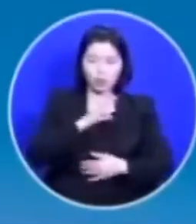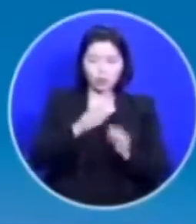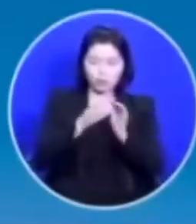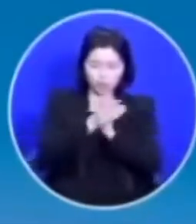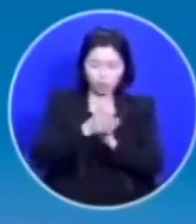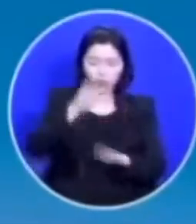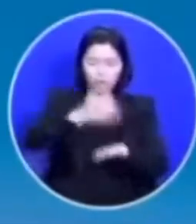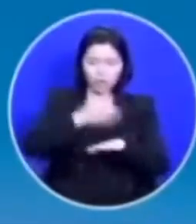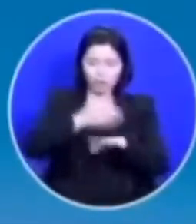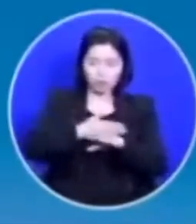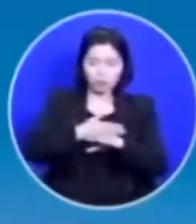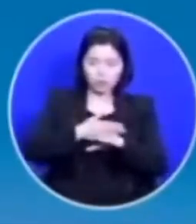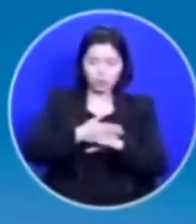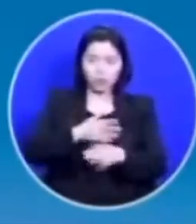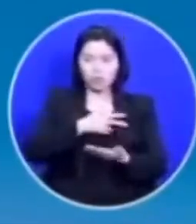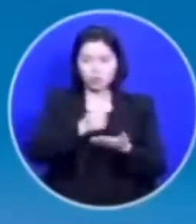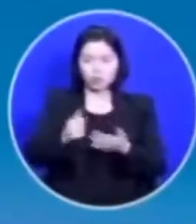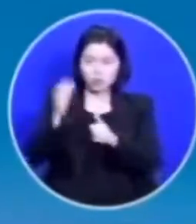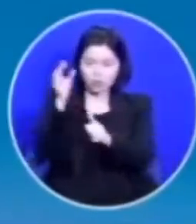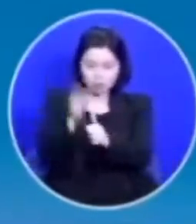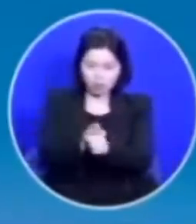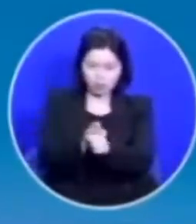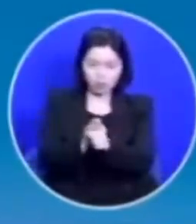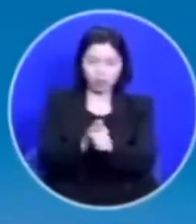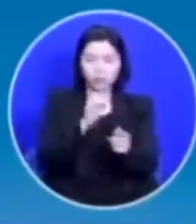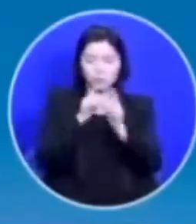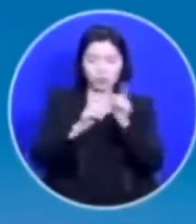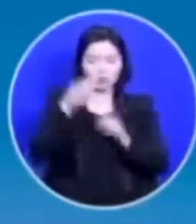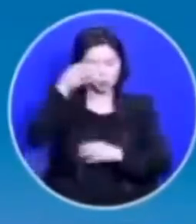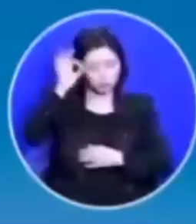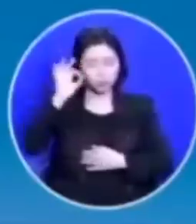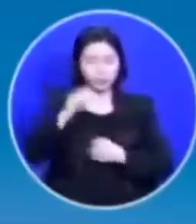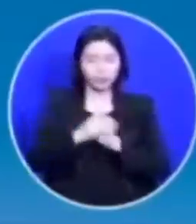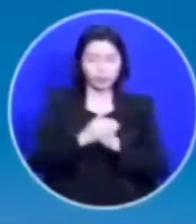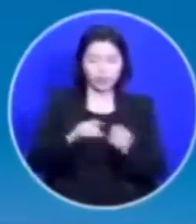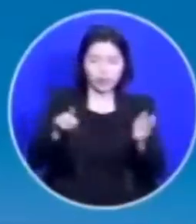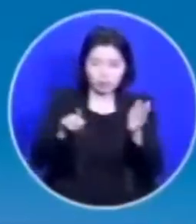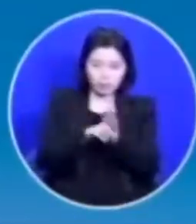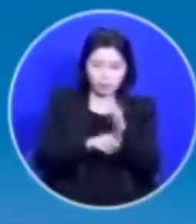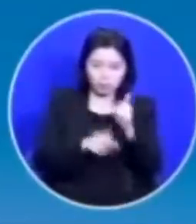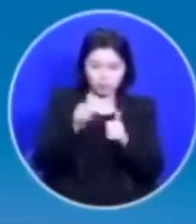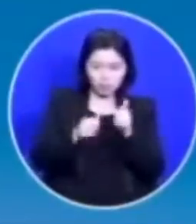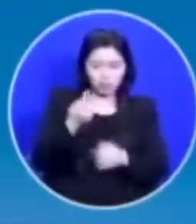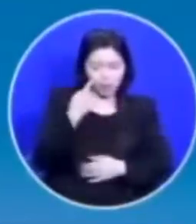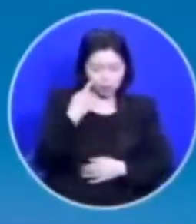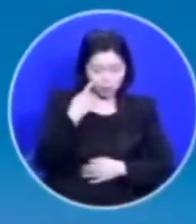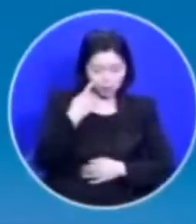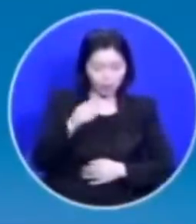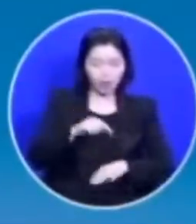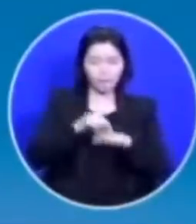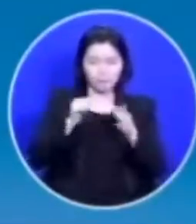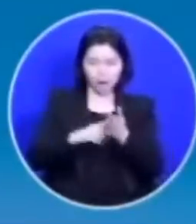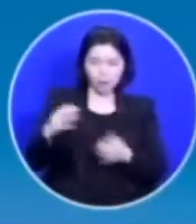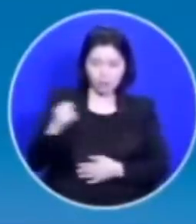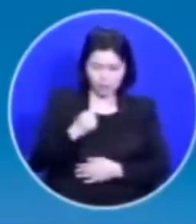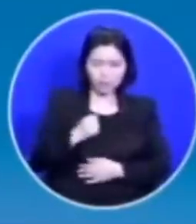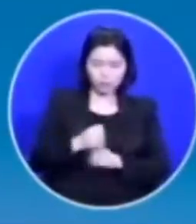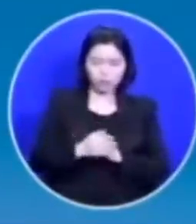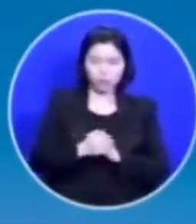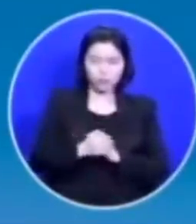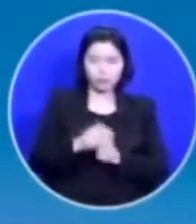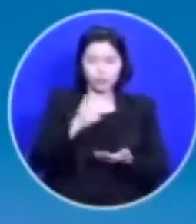감사로 주님께 맡기라 는 말씀이 생각이 났습니다 믿음의 씨름을 해 보리라 마음을 먹었습니다